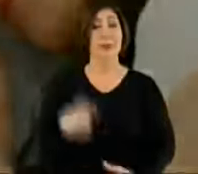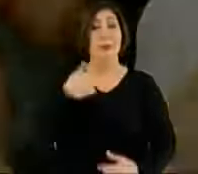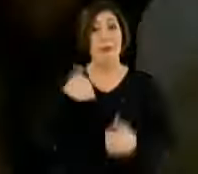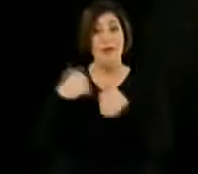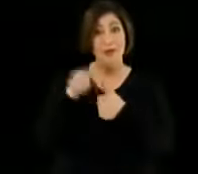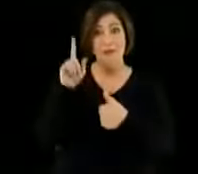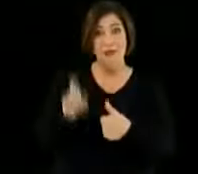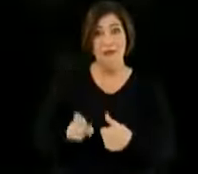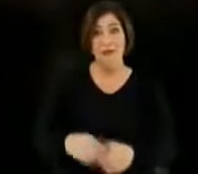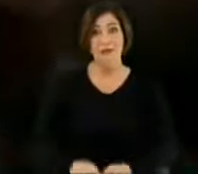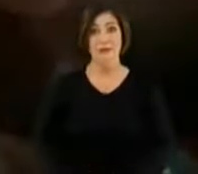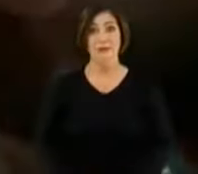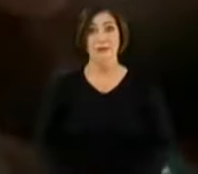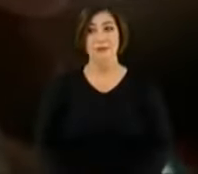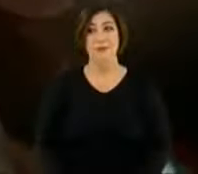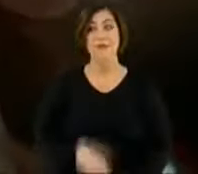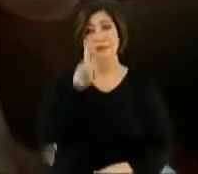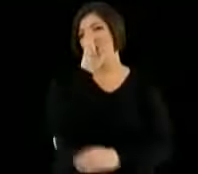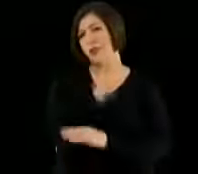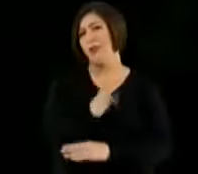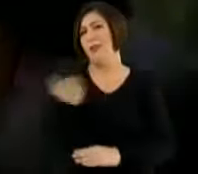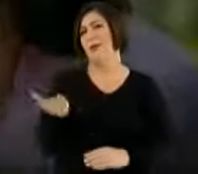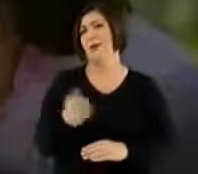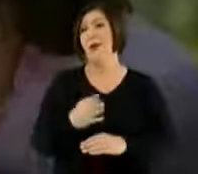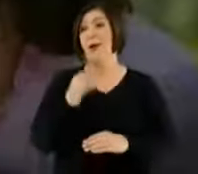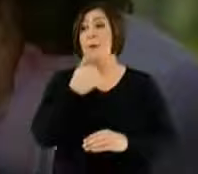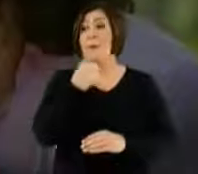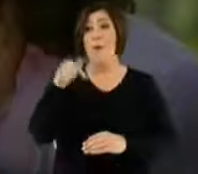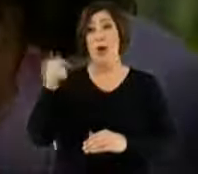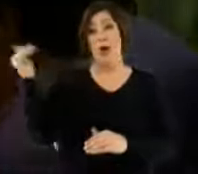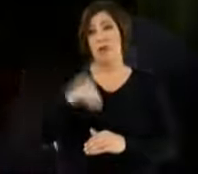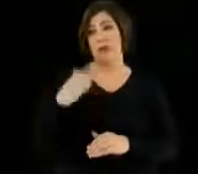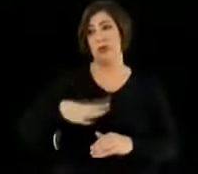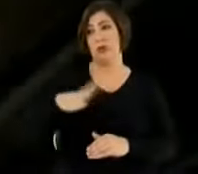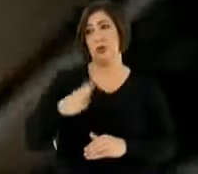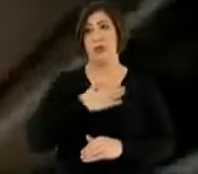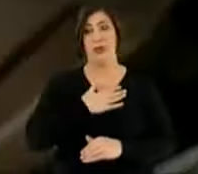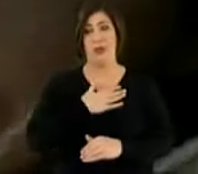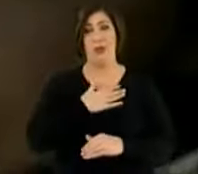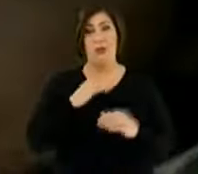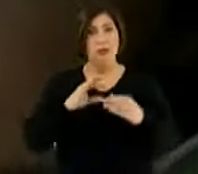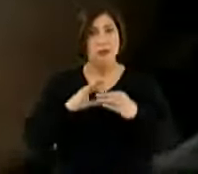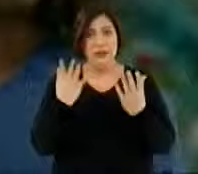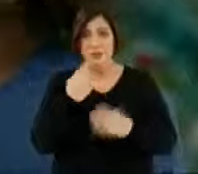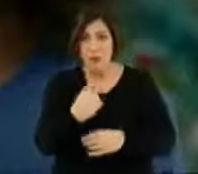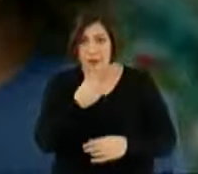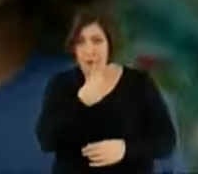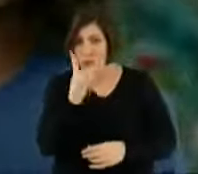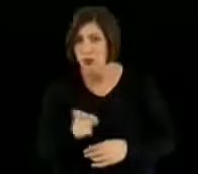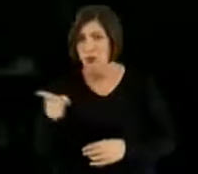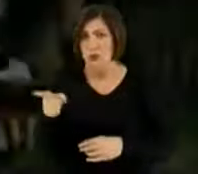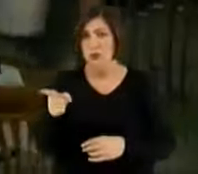Benim evim misin? Bir şartla. Babanın buraya gelmesini istiyorum ben. Ne söylediğinin farkında mısın